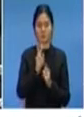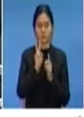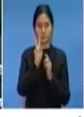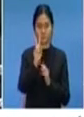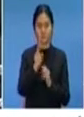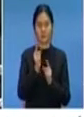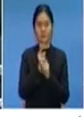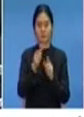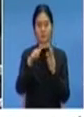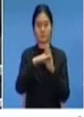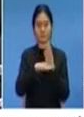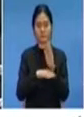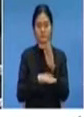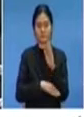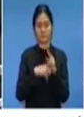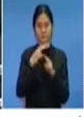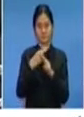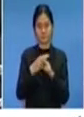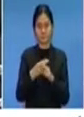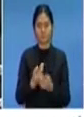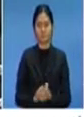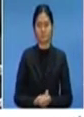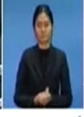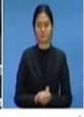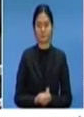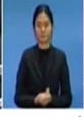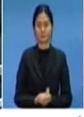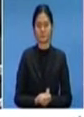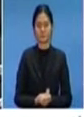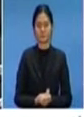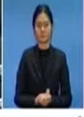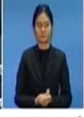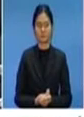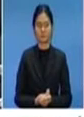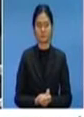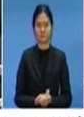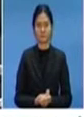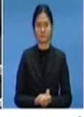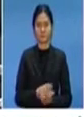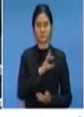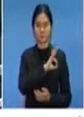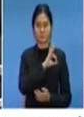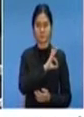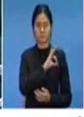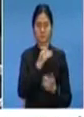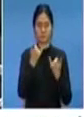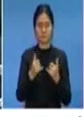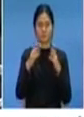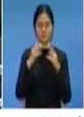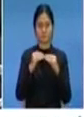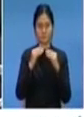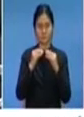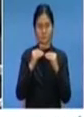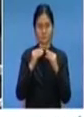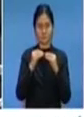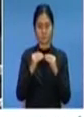านะครับก่อนที่กรรมาธิการจะชี้แจงแล้วก็จะมีการลงมตินะครับท่านสมาชิกที่ ประชุมอยู่หรือว่าอยู่ในบริเวณในการบริ